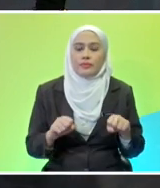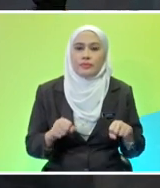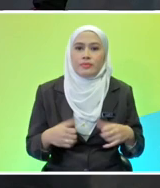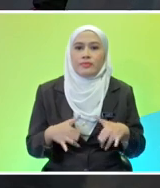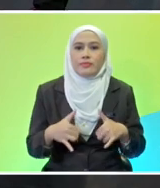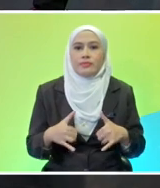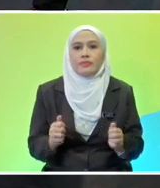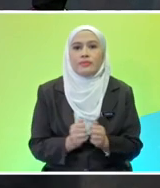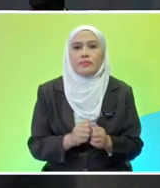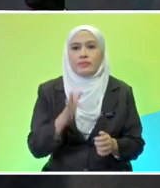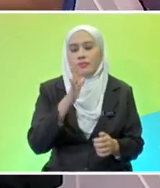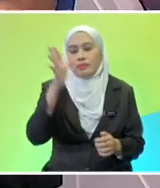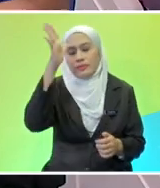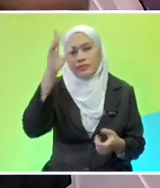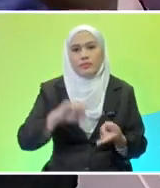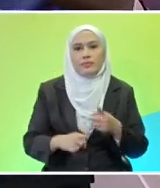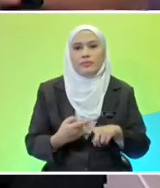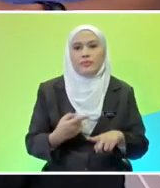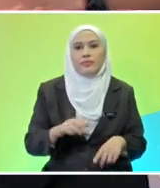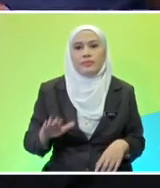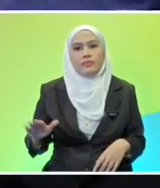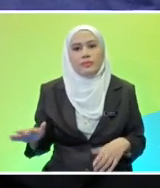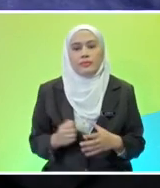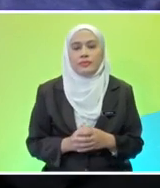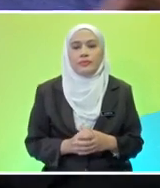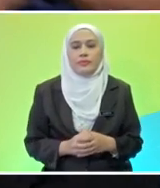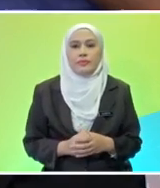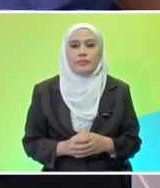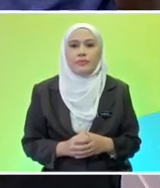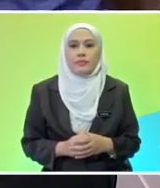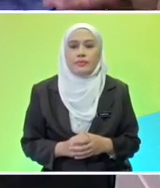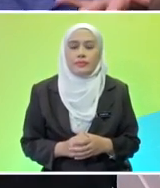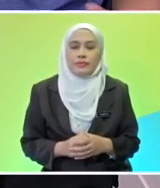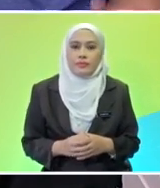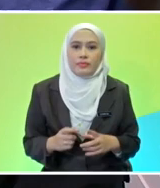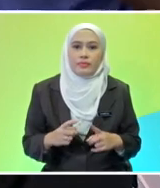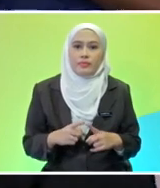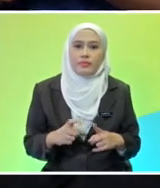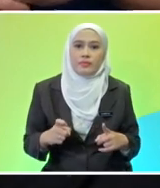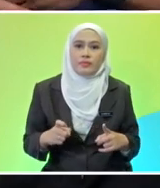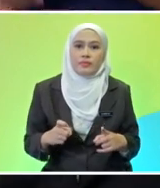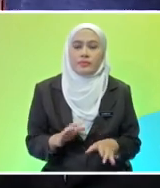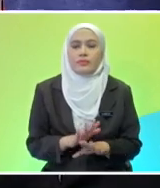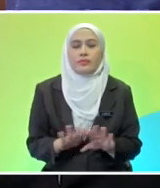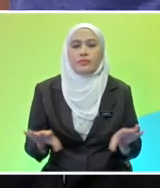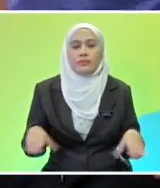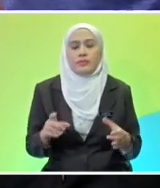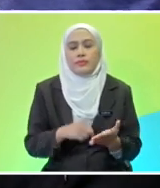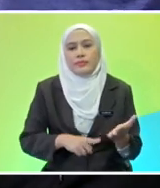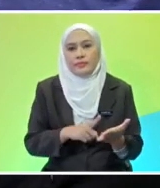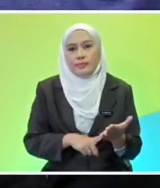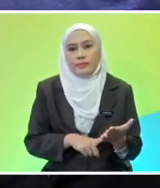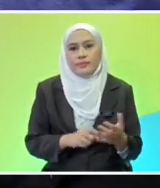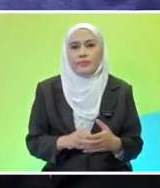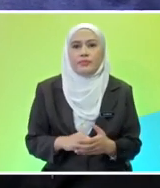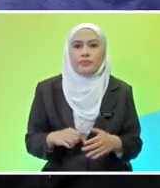adik-beradik kita, kawan-kawan kan. Daripada kita membuang masa tidak membuat apa-apa dekat rumah, kita boleh laksanakan permainan ni.